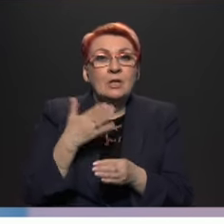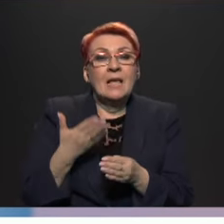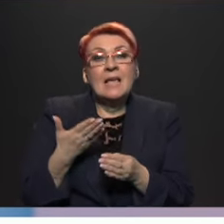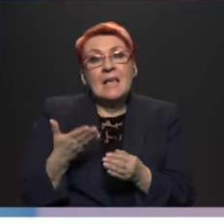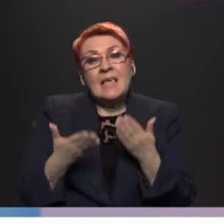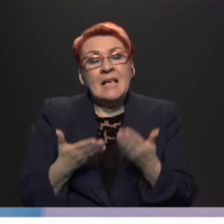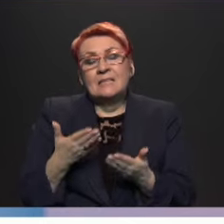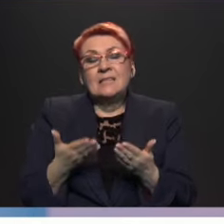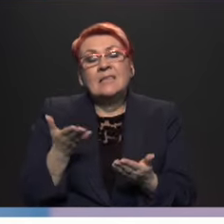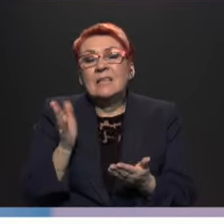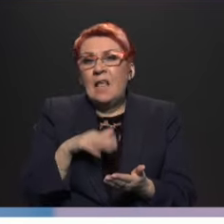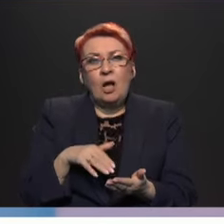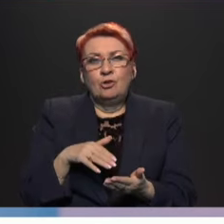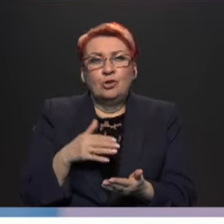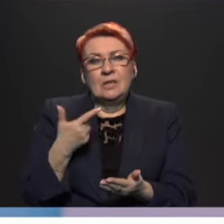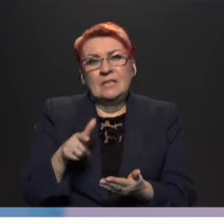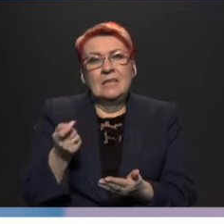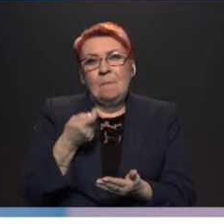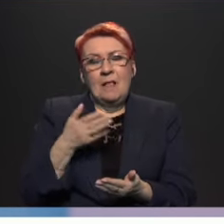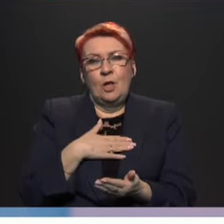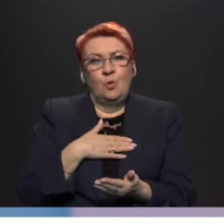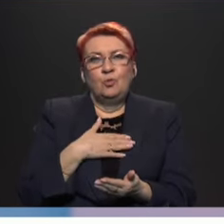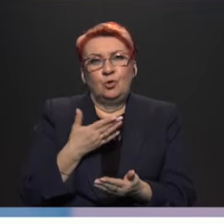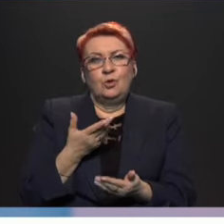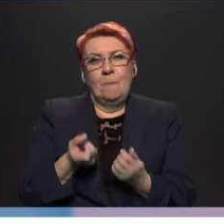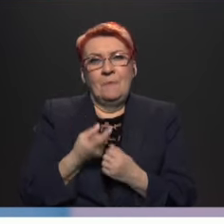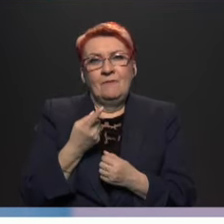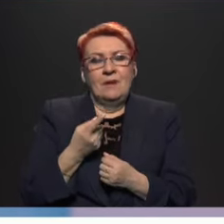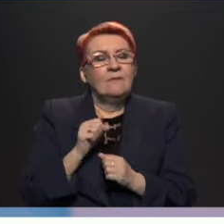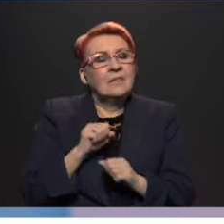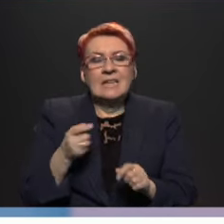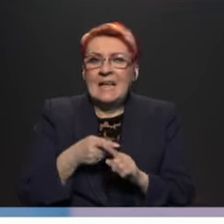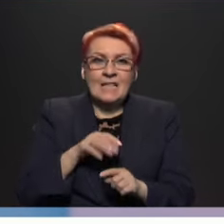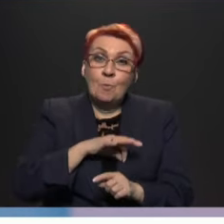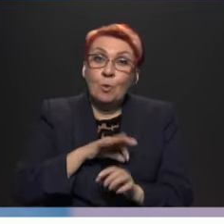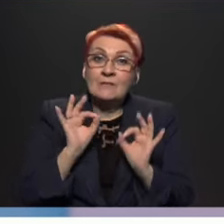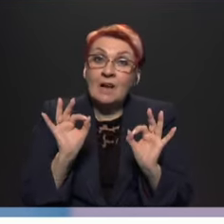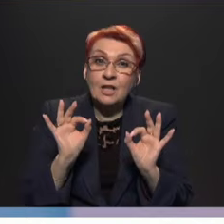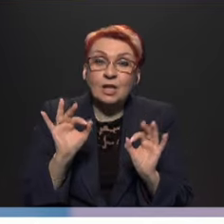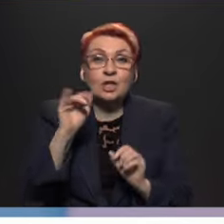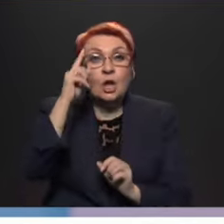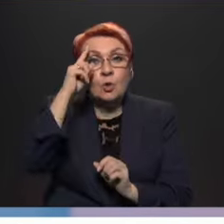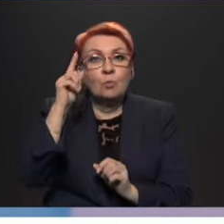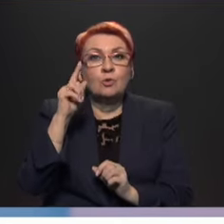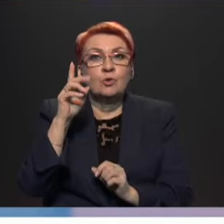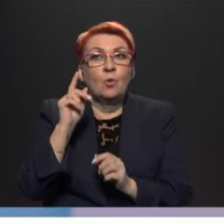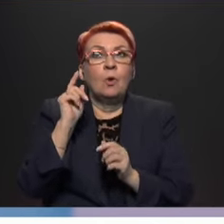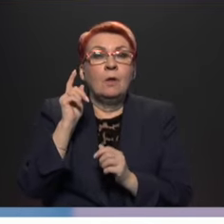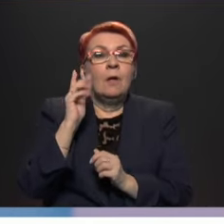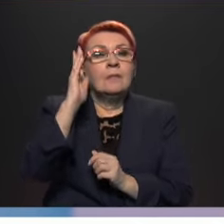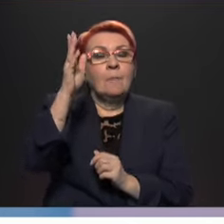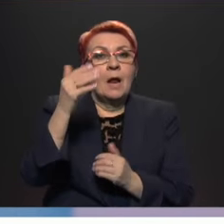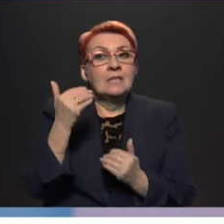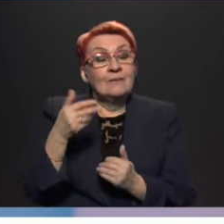где-то малодушие. Но ни в коем случае нельзя этим пользоваться и думать, что наперед, что «а